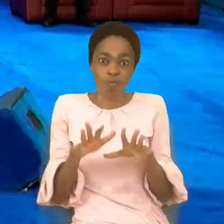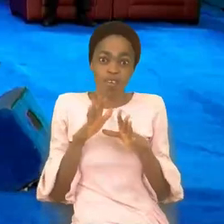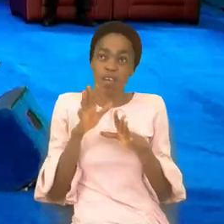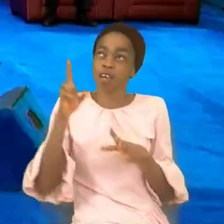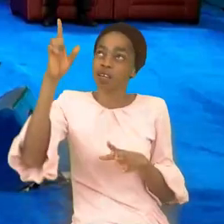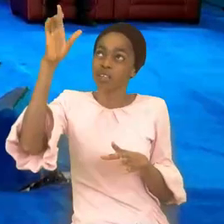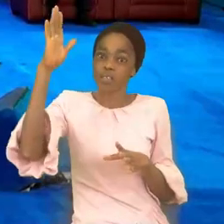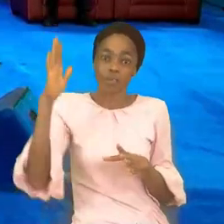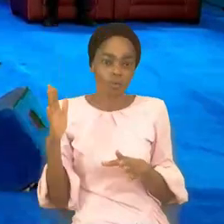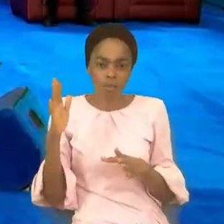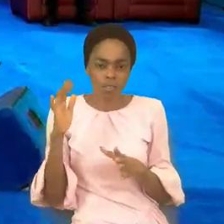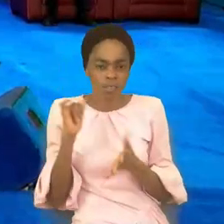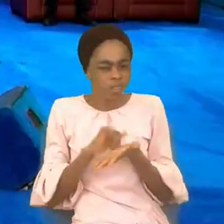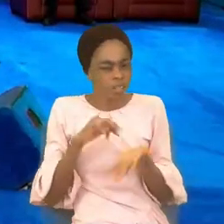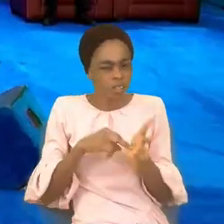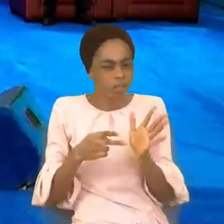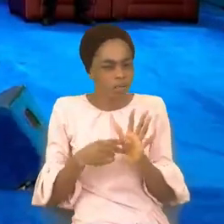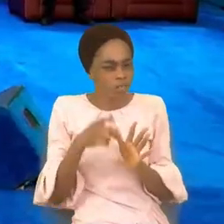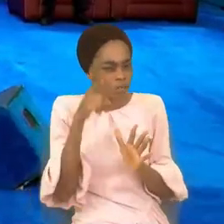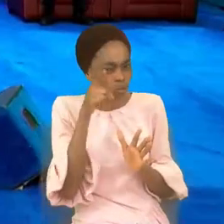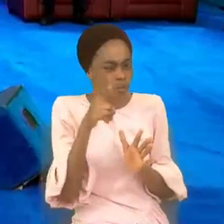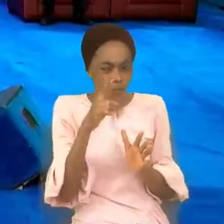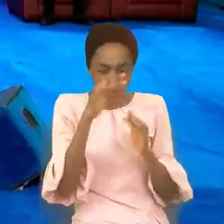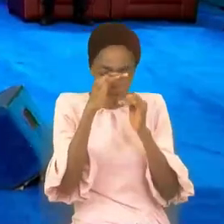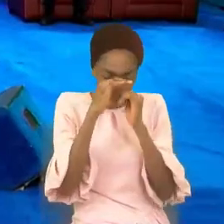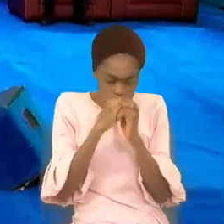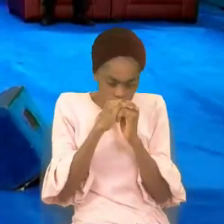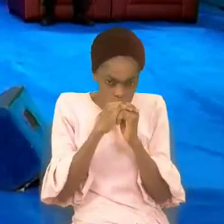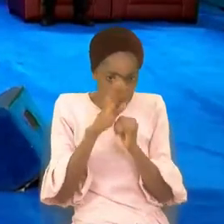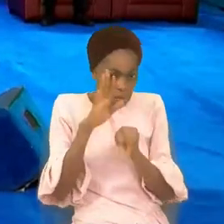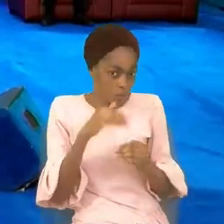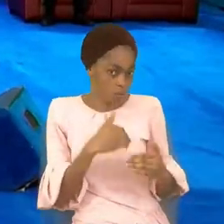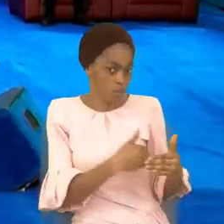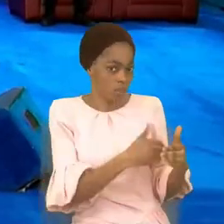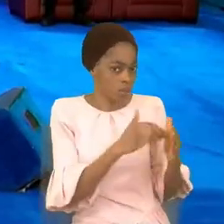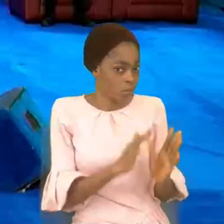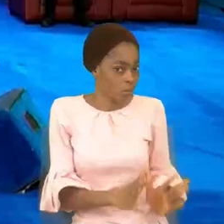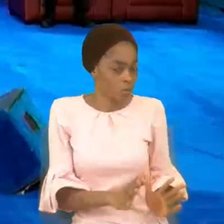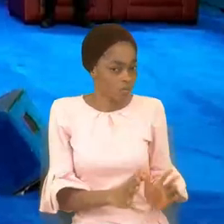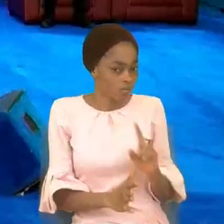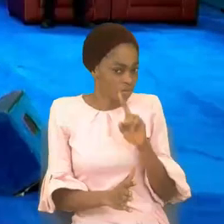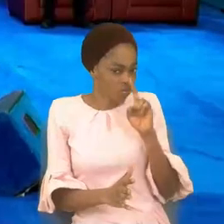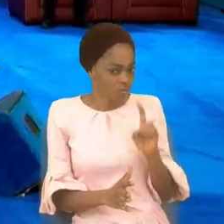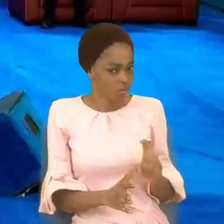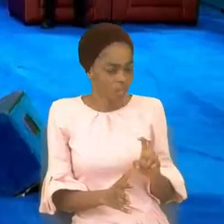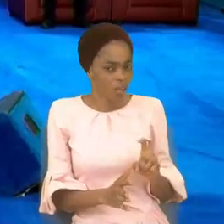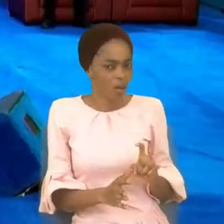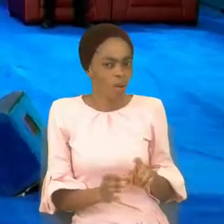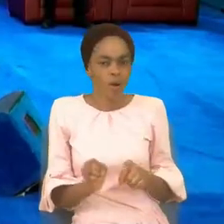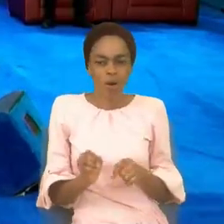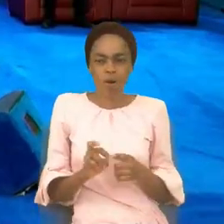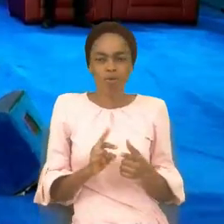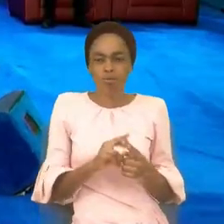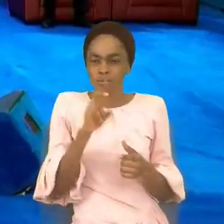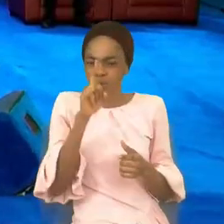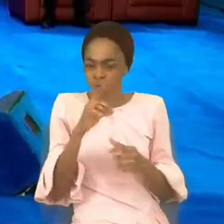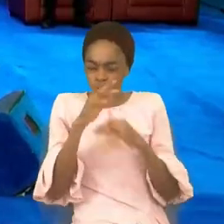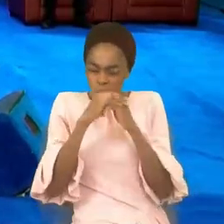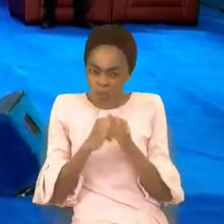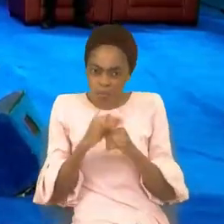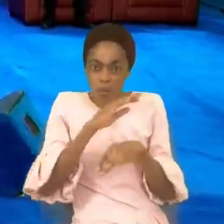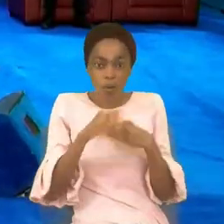Dieu. Tu adores un voisin. Tu adores toutes les choses